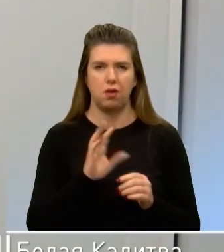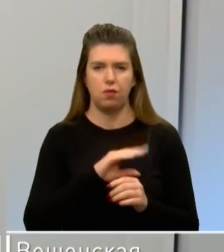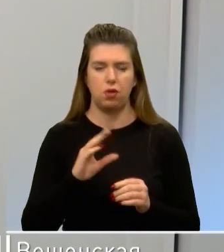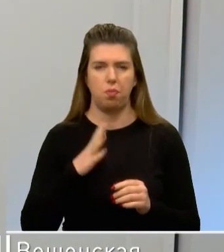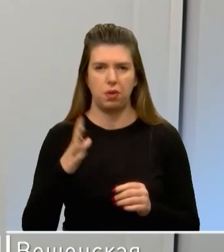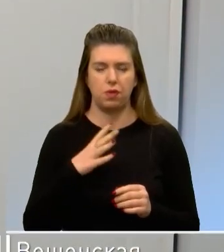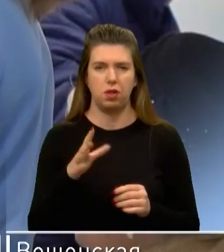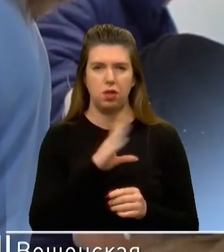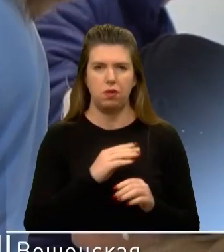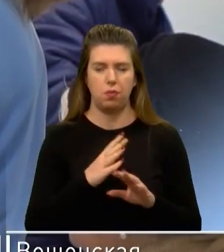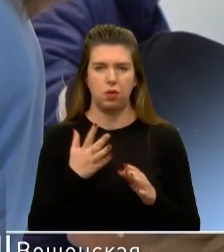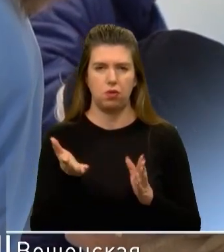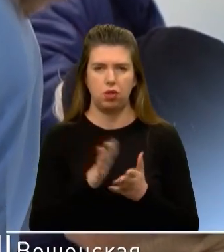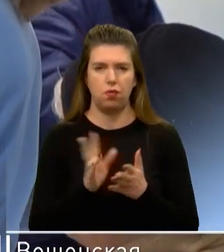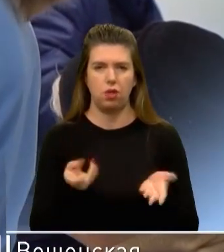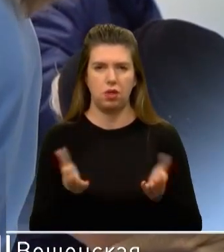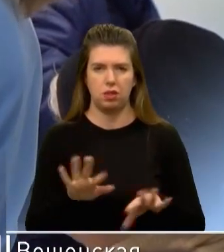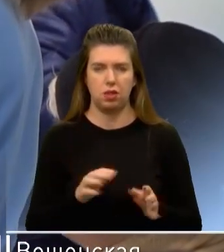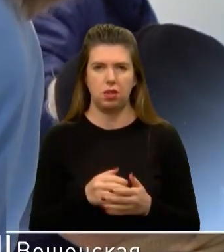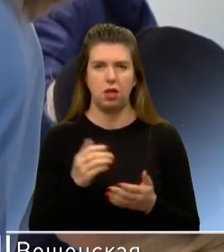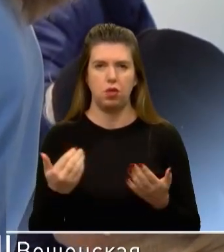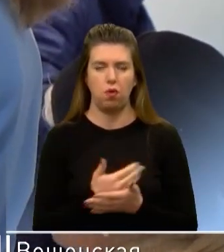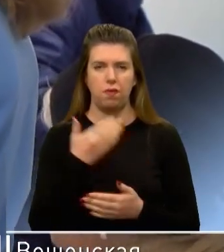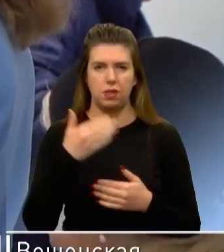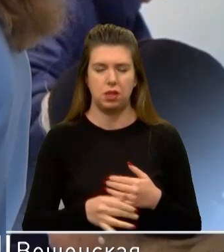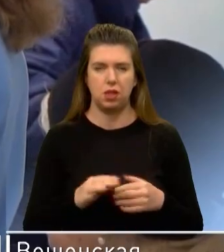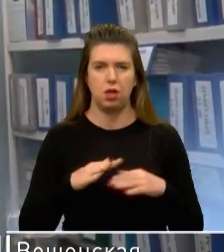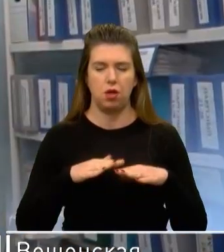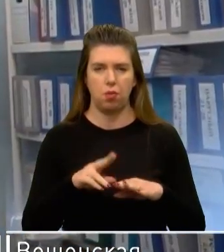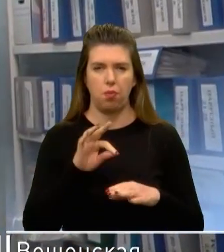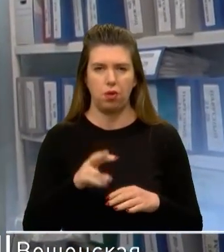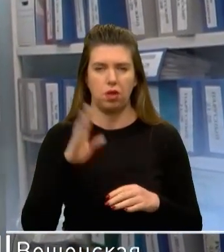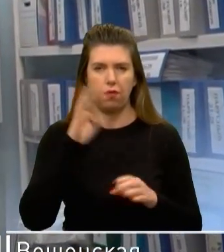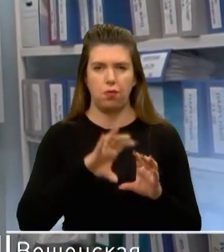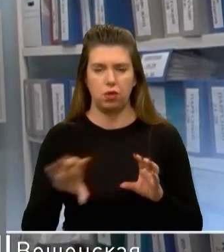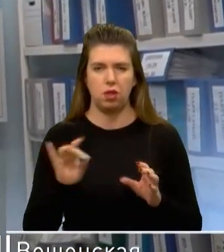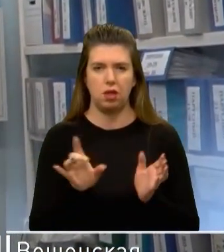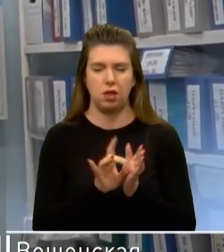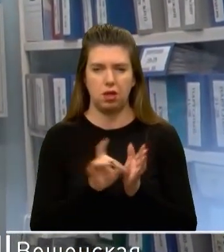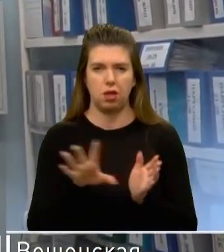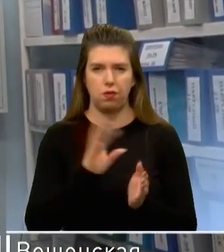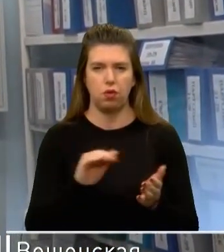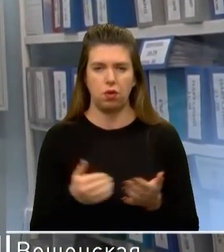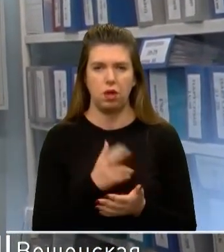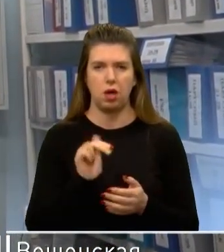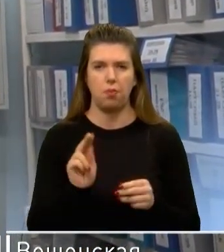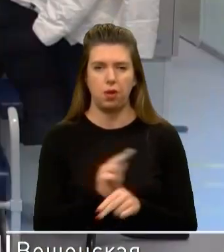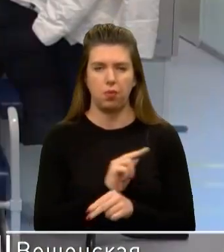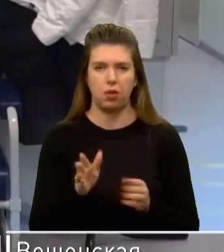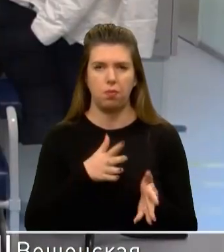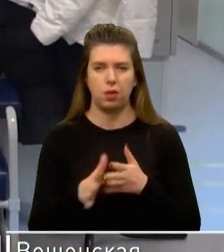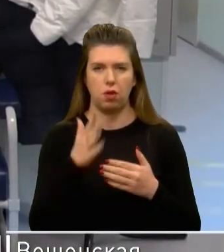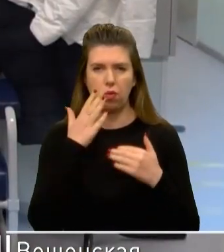неузнаваемости не осталось следа новые стены и полы а также водопровод и электросети на капитальный ремонт